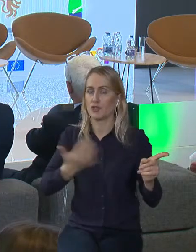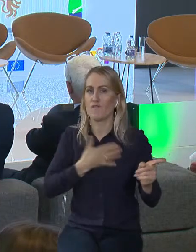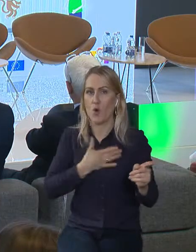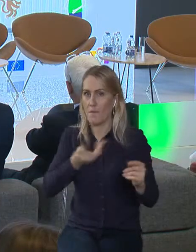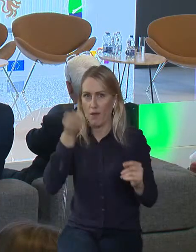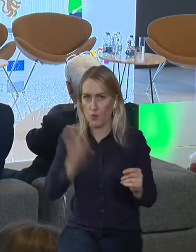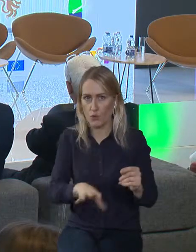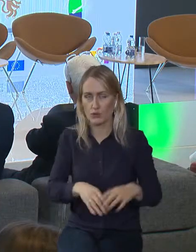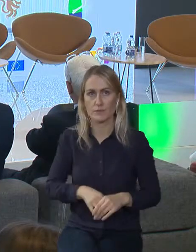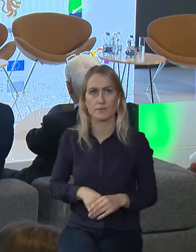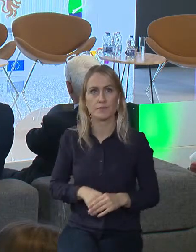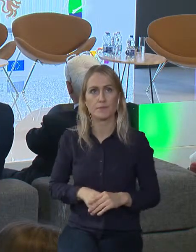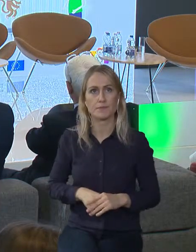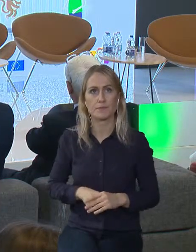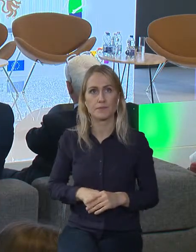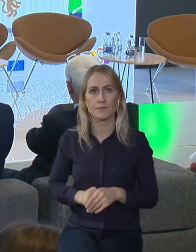danej skali.